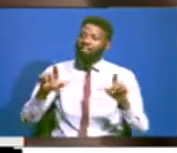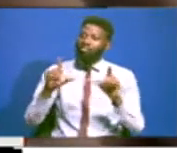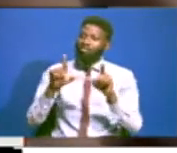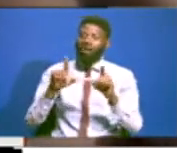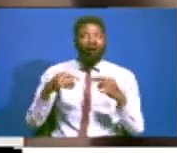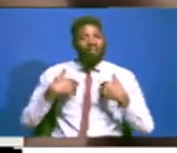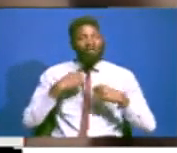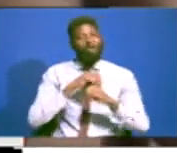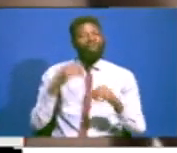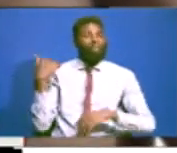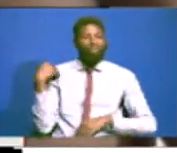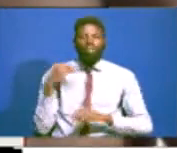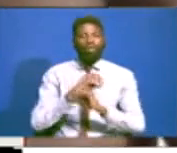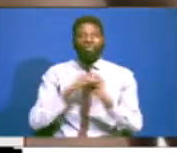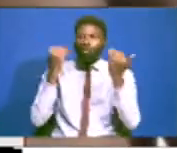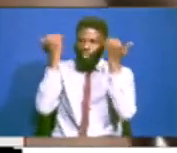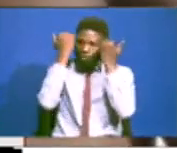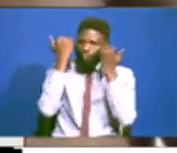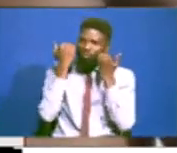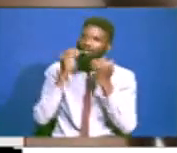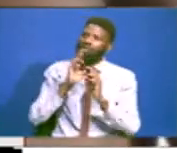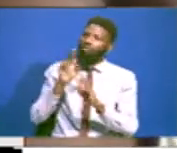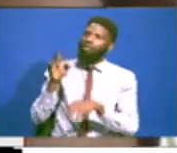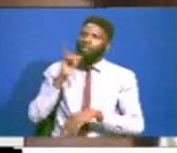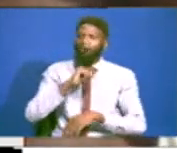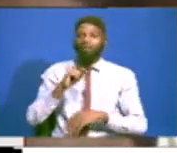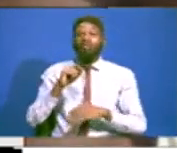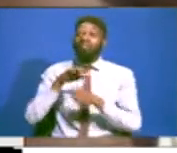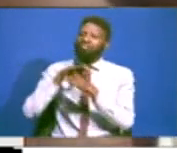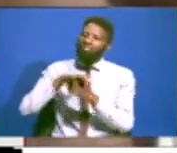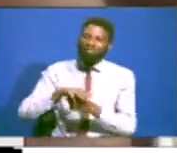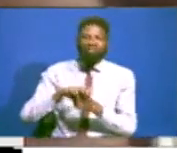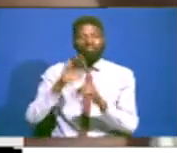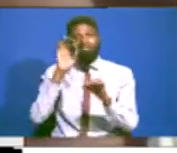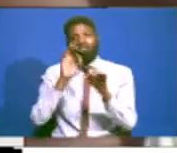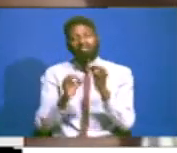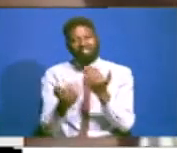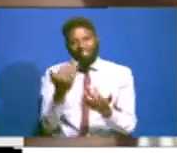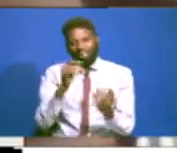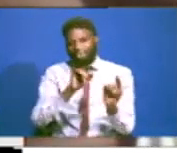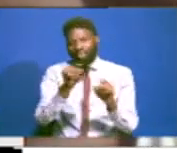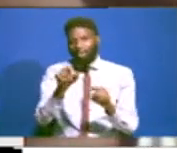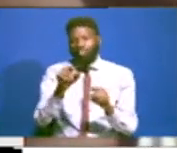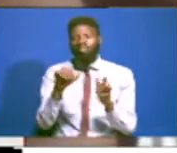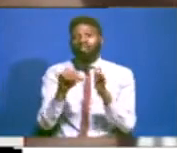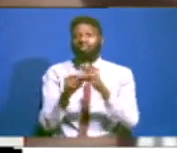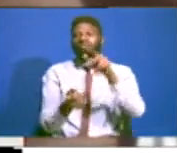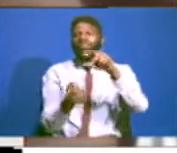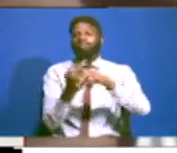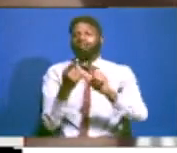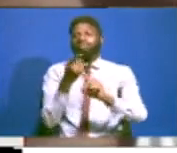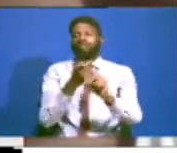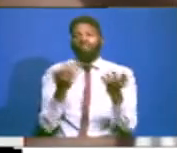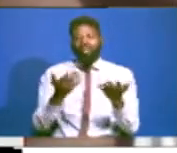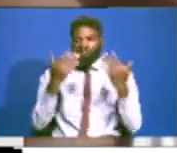kwa nini watu wanakuja wakidhulumiwa, wakija wakichomewa manyumba, kila saa watu wanakuja hapa kuvamia. Sijui hii shida inatokea wapi. Kwa sababu angoje